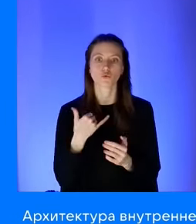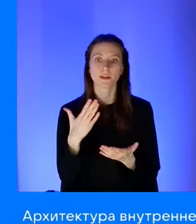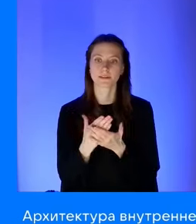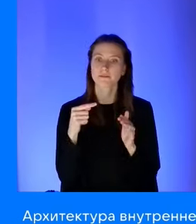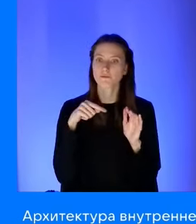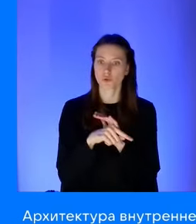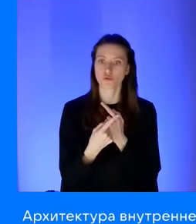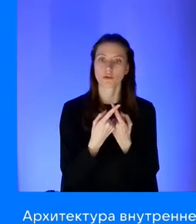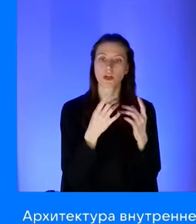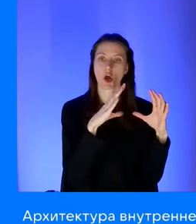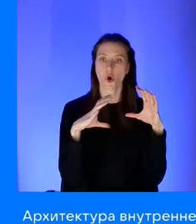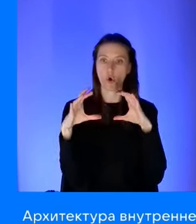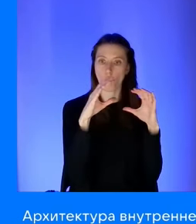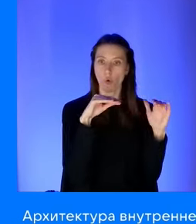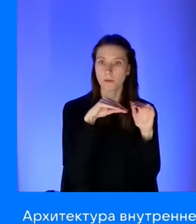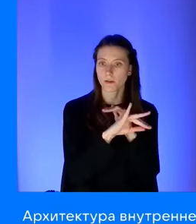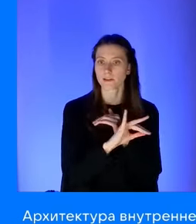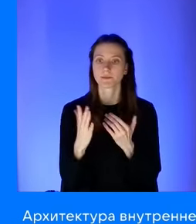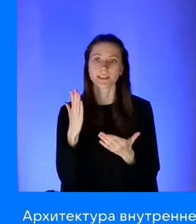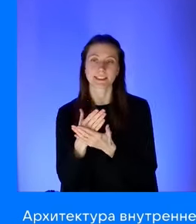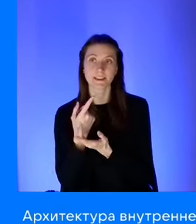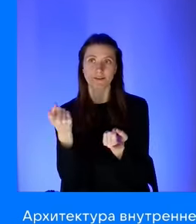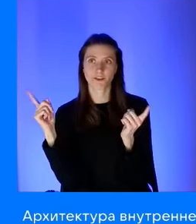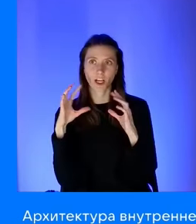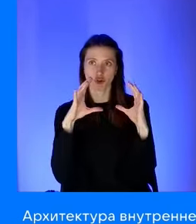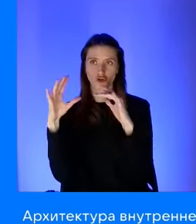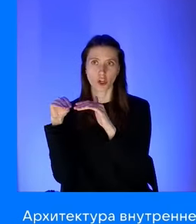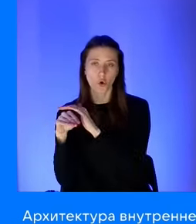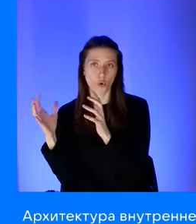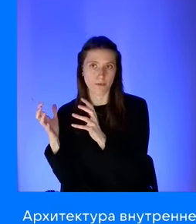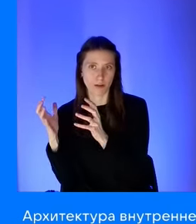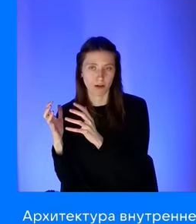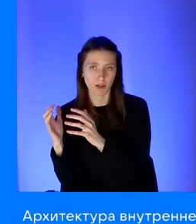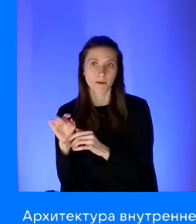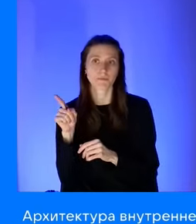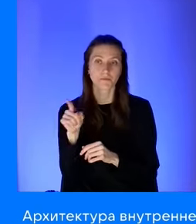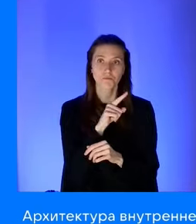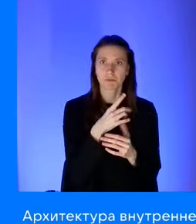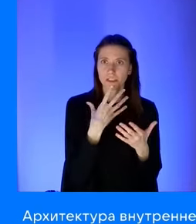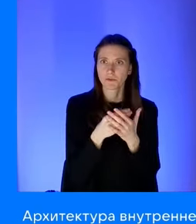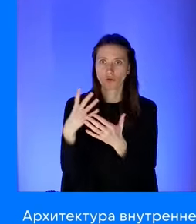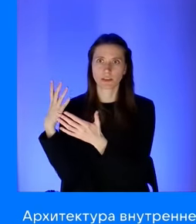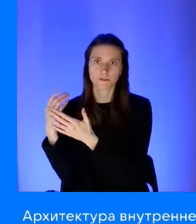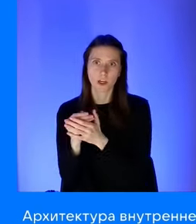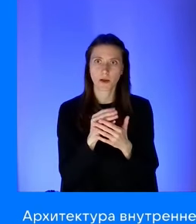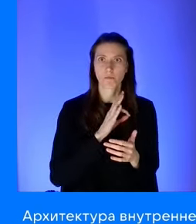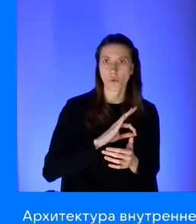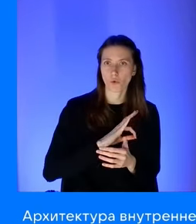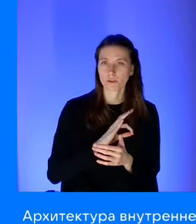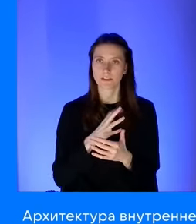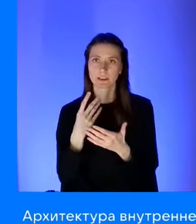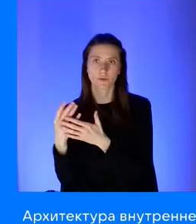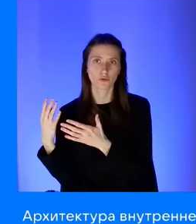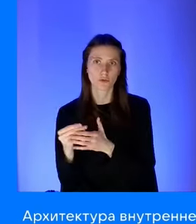про которое рассказываю есть внешнее облако у него разные процессы то есть мы